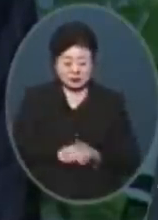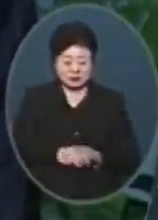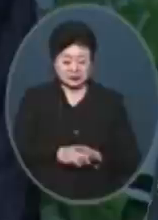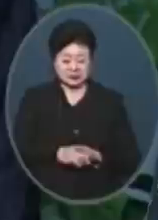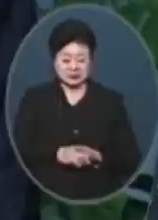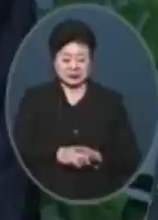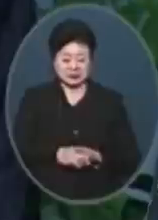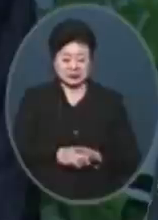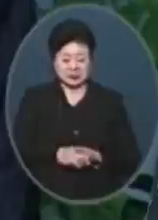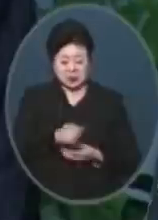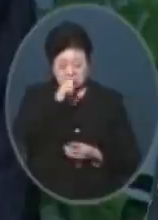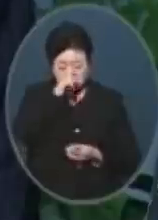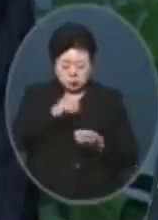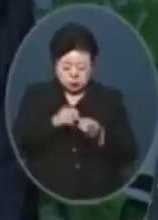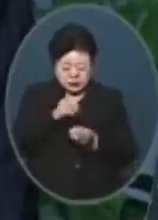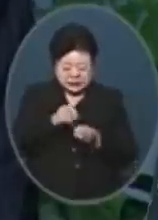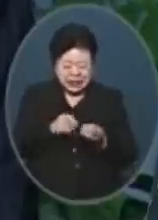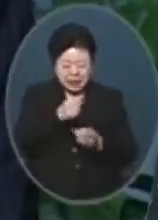좋은 문장을 가지고